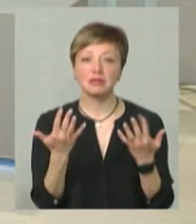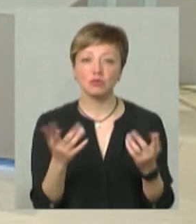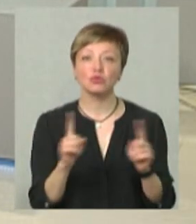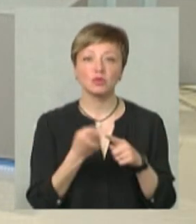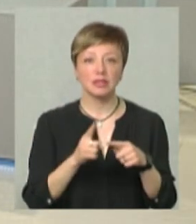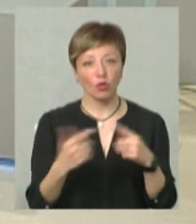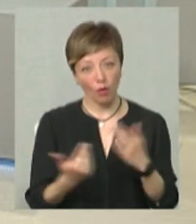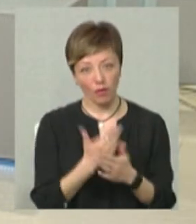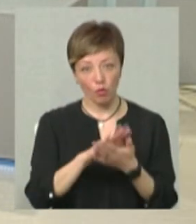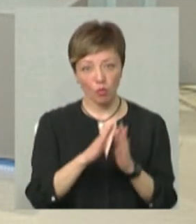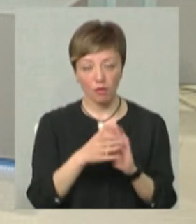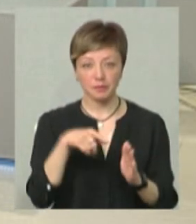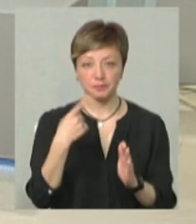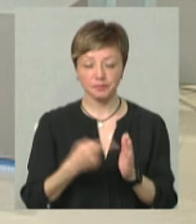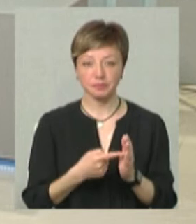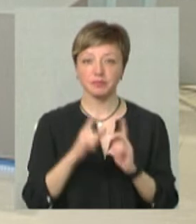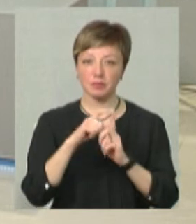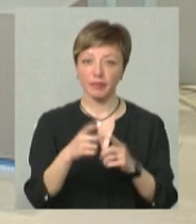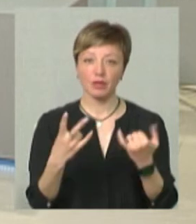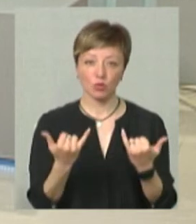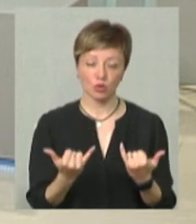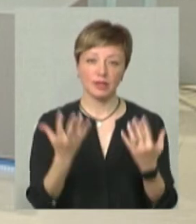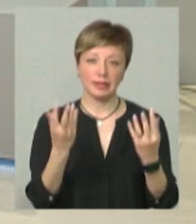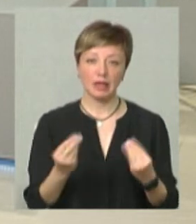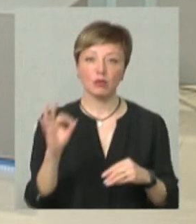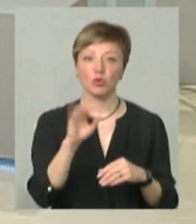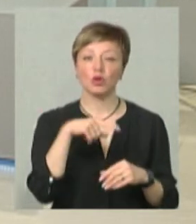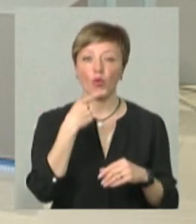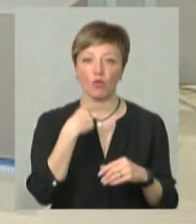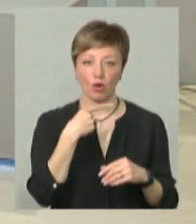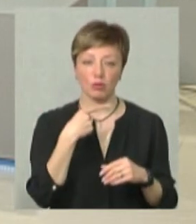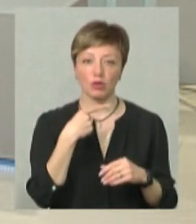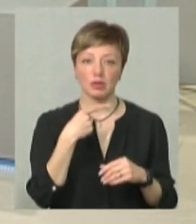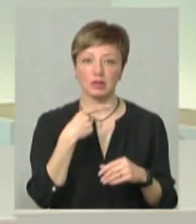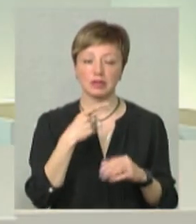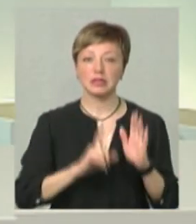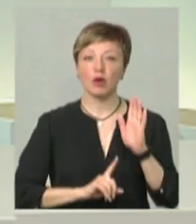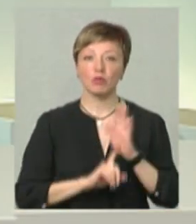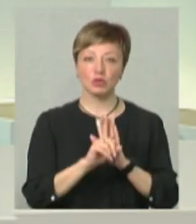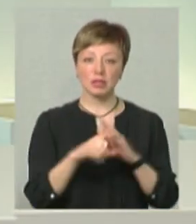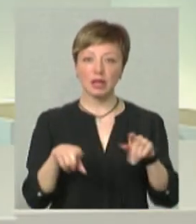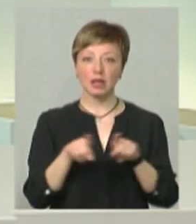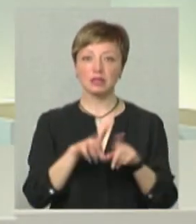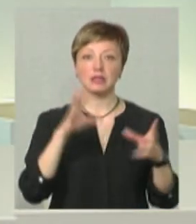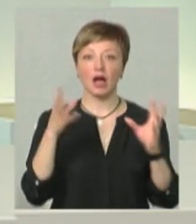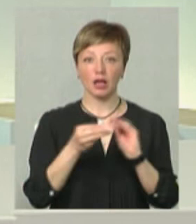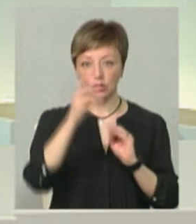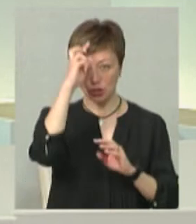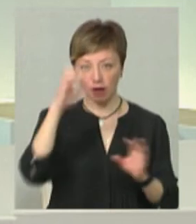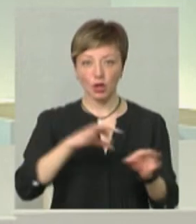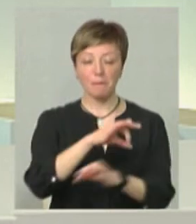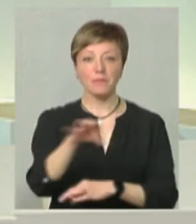це якісь нові умови? На сьогоднішній день, оце про те, що ми говоримо, запущений такий загальнодержавний